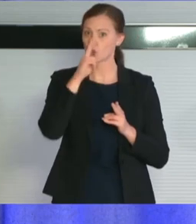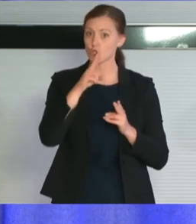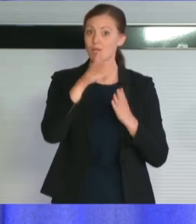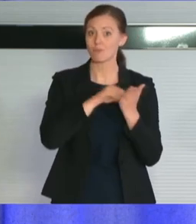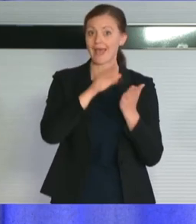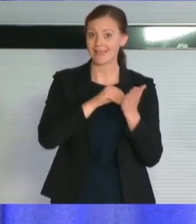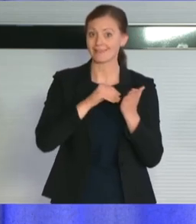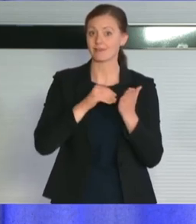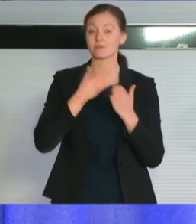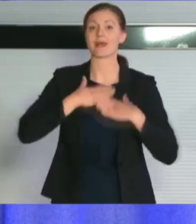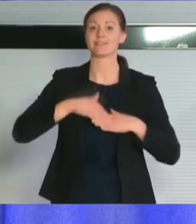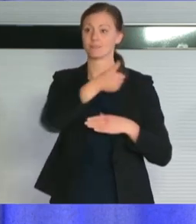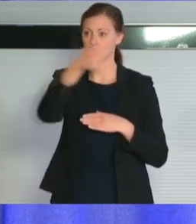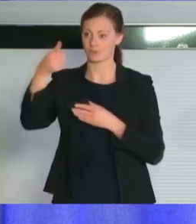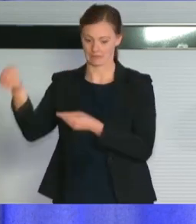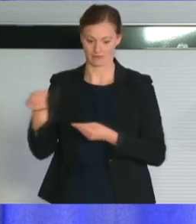fra helsemyndighetene.